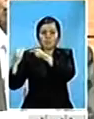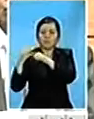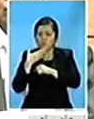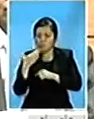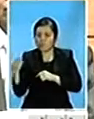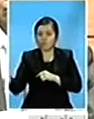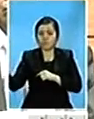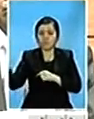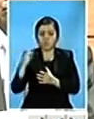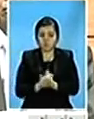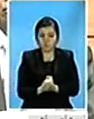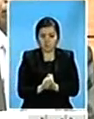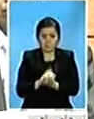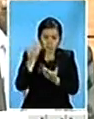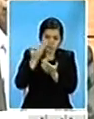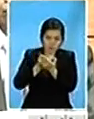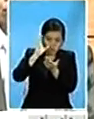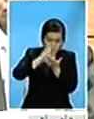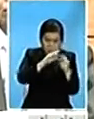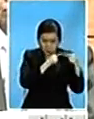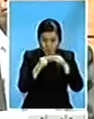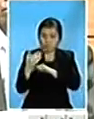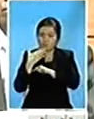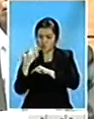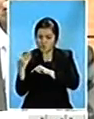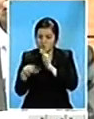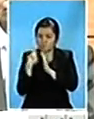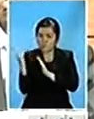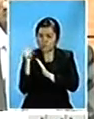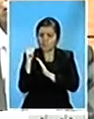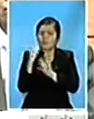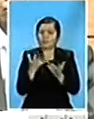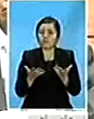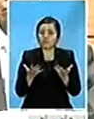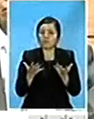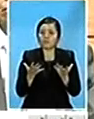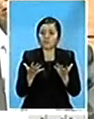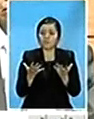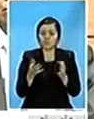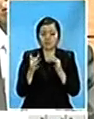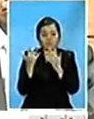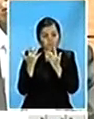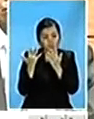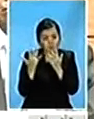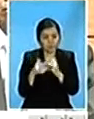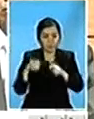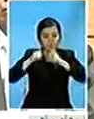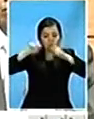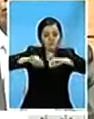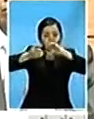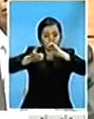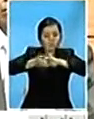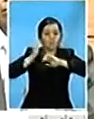าเรียกว่าเป็นงบรายจ่ายระยะยาวสาเหตุเพราะกว่าจะมีการพิจารณากว่าที่จะต้องออก TOR ในอนาคต